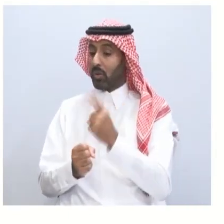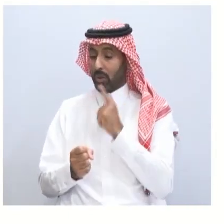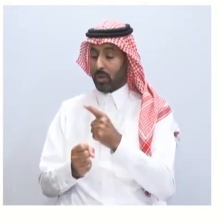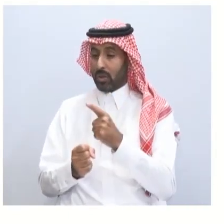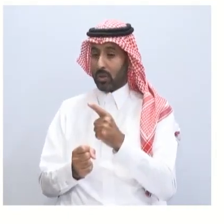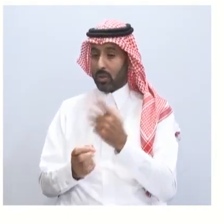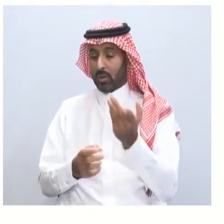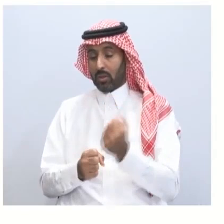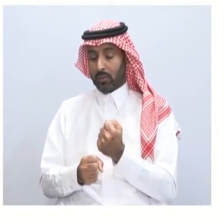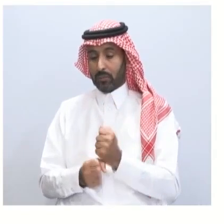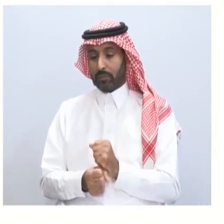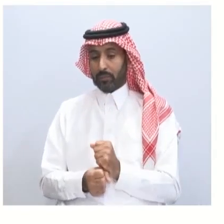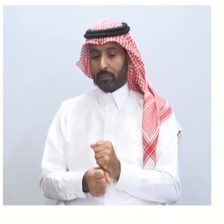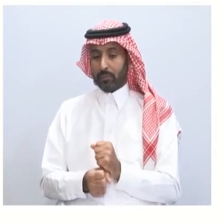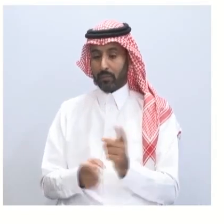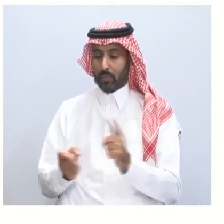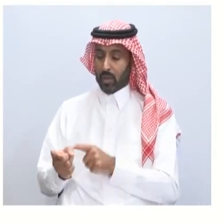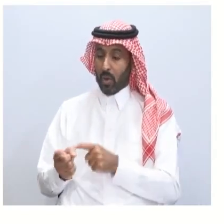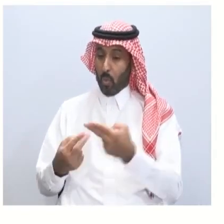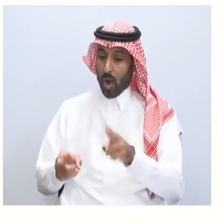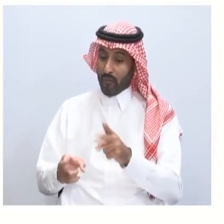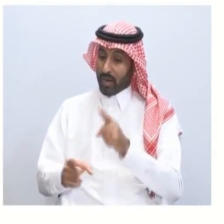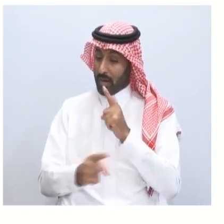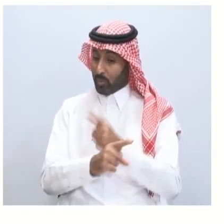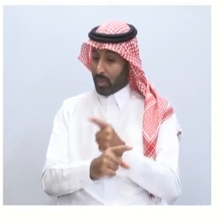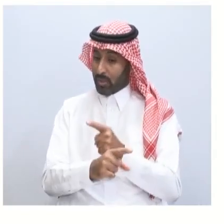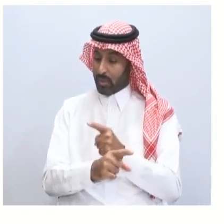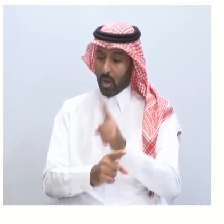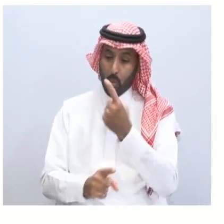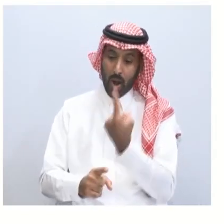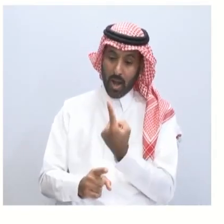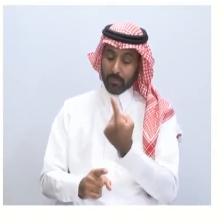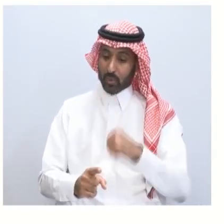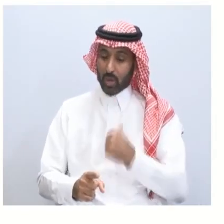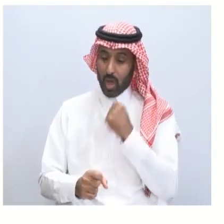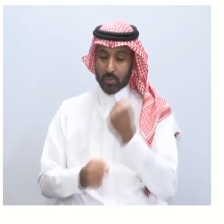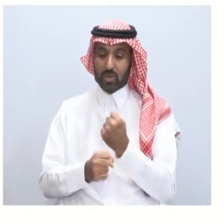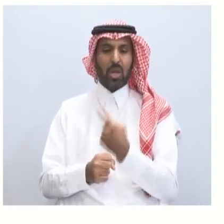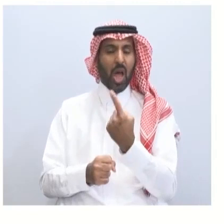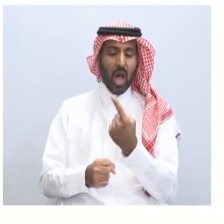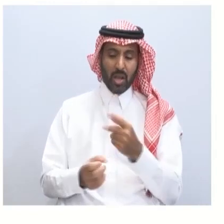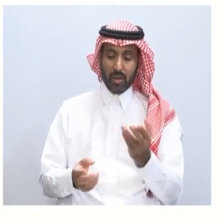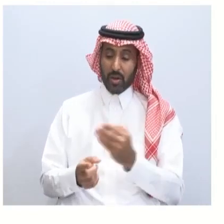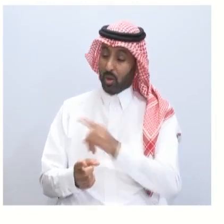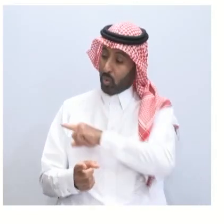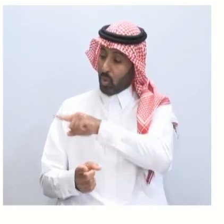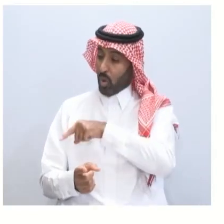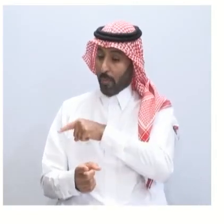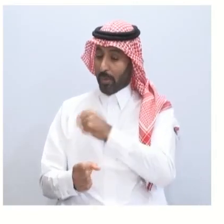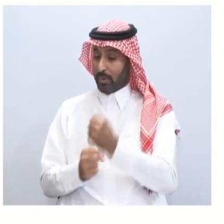وينفذ المهمه بمفرده فوافق المعلم وبدا الجميع في انجاز المهام الموكله